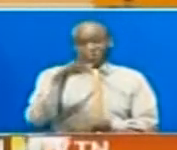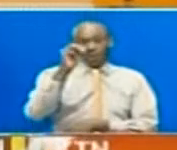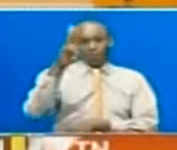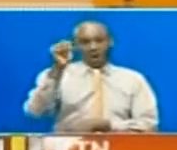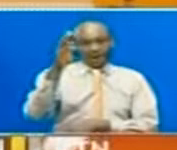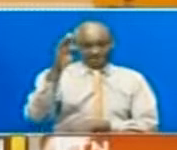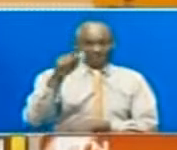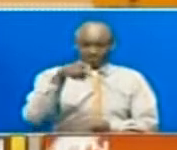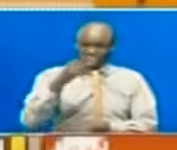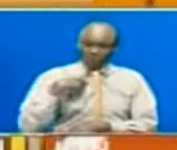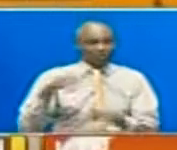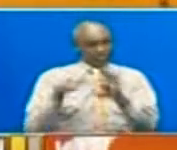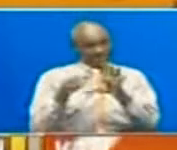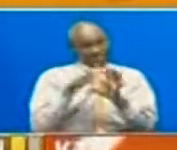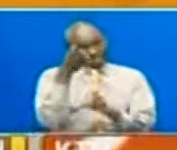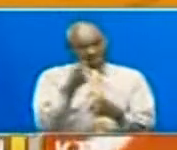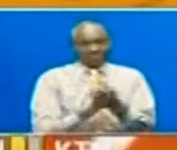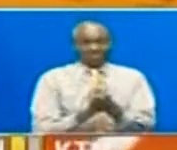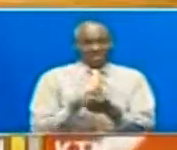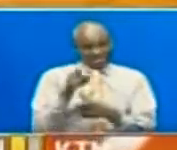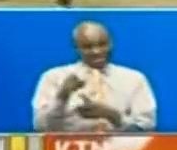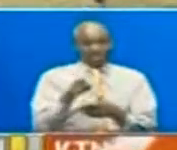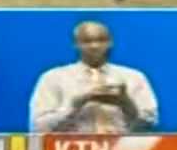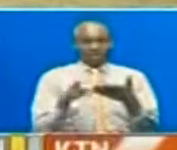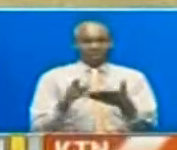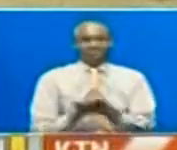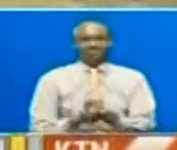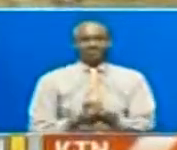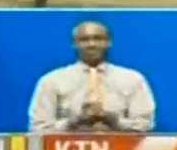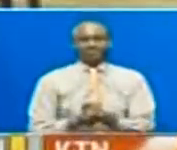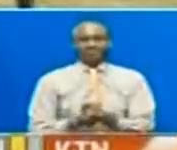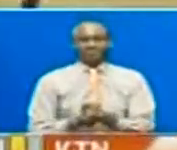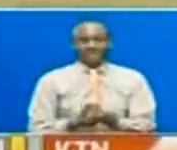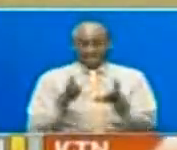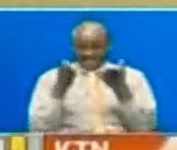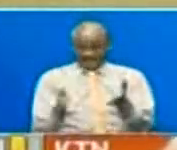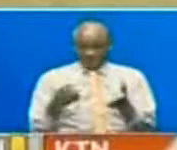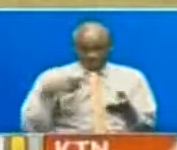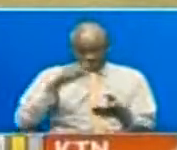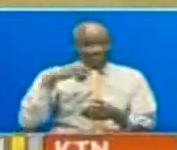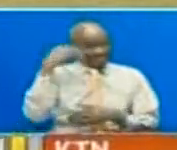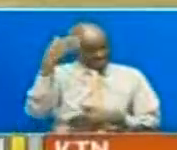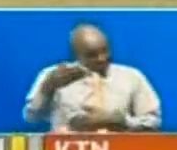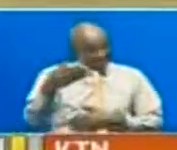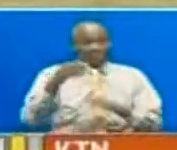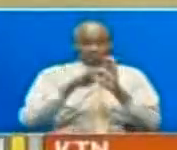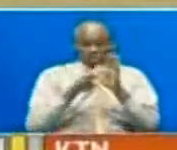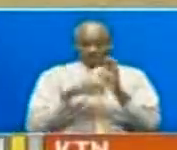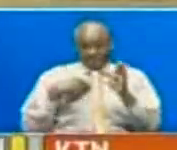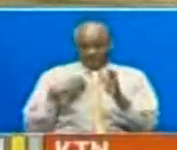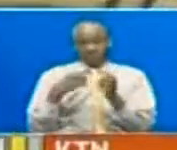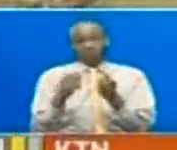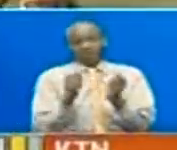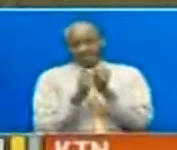ari ya kushiriki katika awamu ya mchujo mwishoni mwa ligi. Katika awamu ya michuano ijayo siku ya Jumatatu tarehe